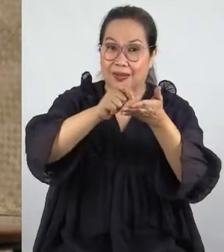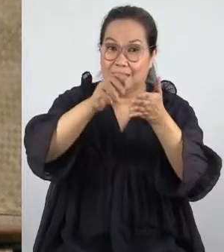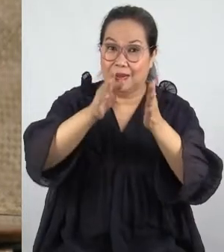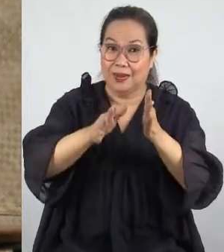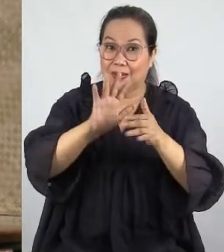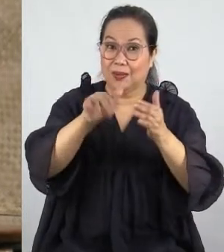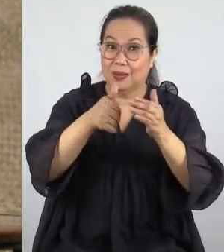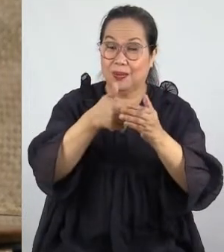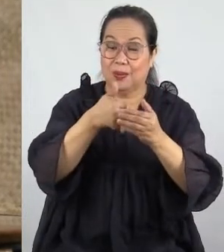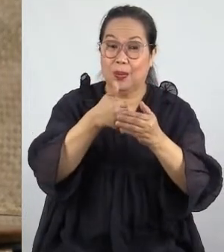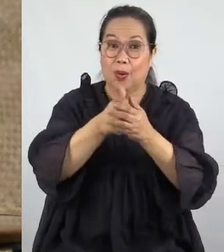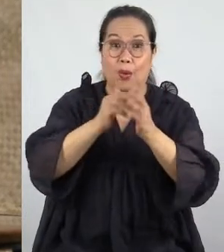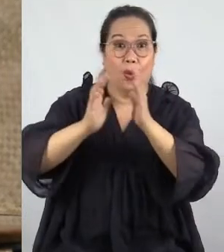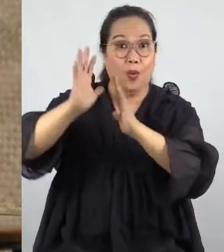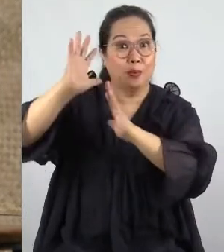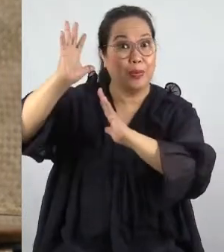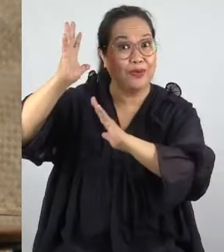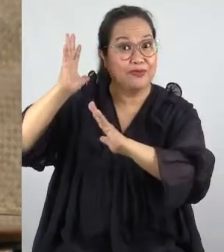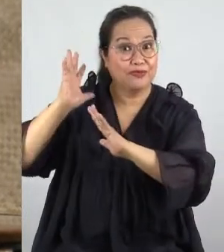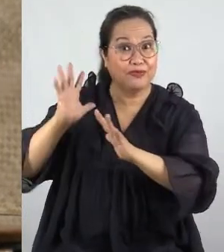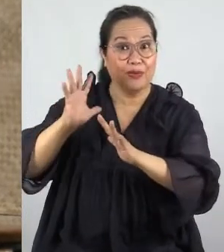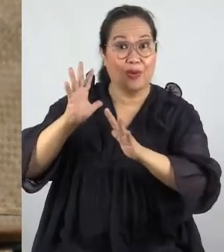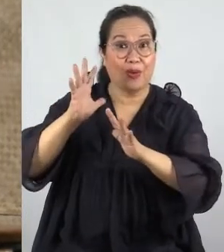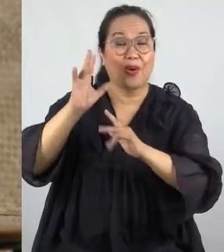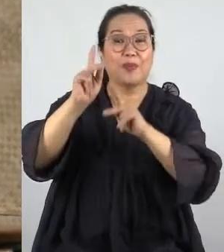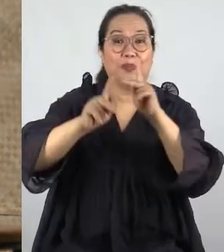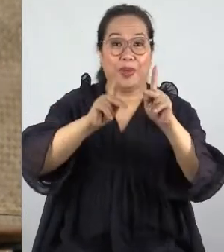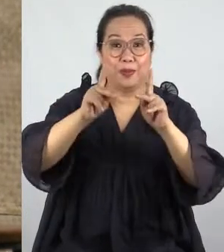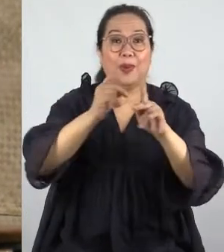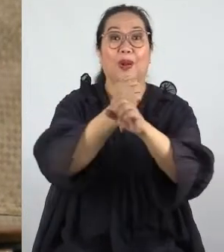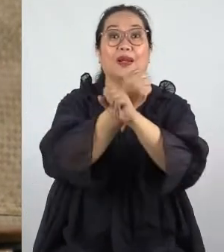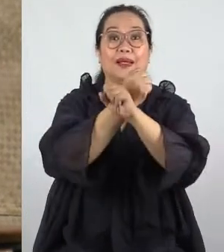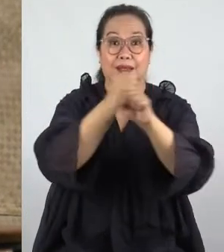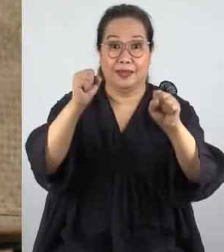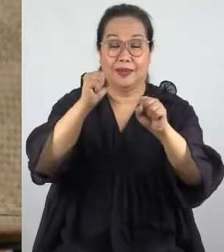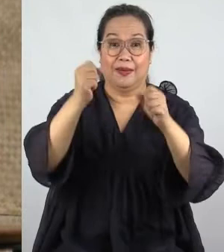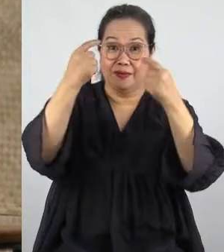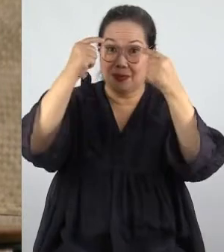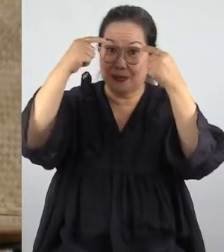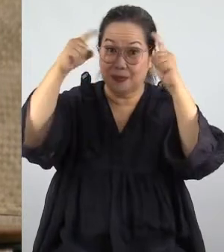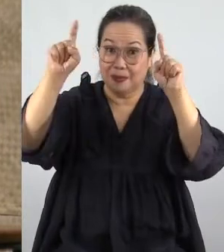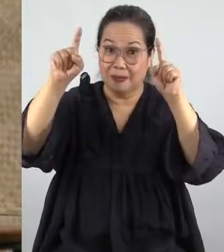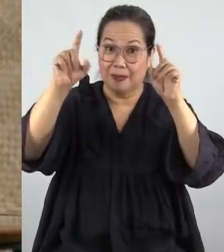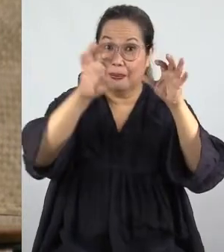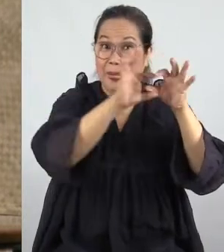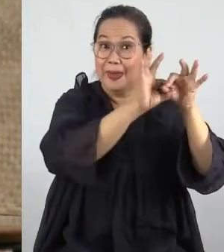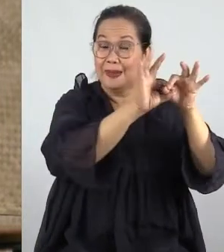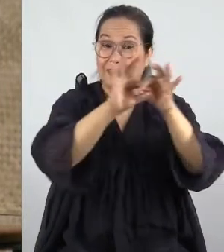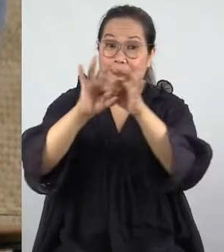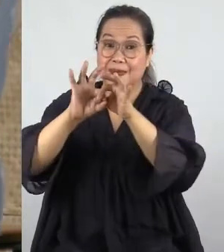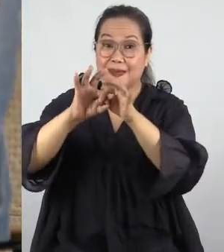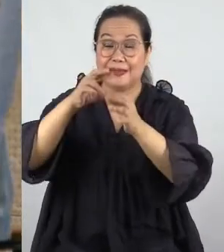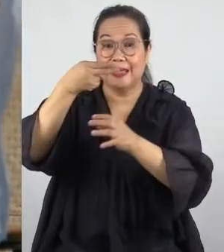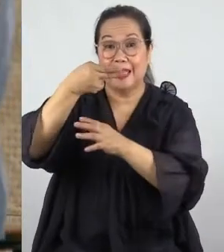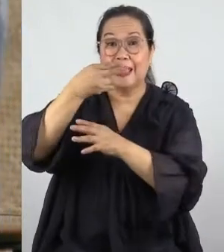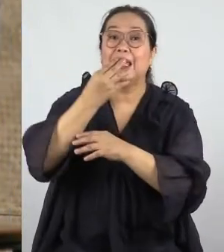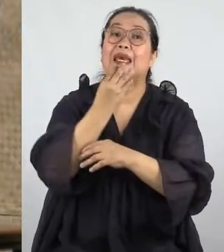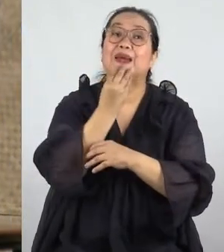mga bayani ng pananampalatayang nakapagliligtas at nagtatagumpay. Kaduktong ito ng Hebrews